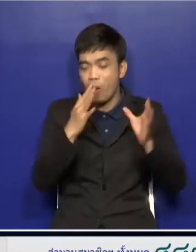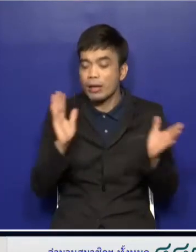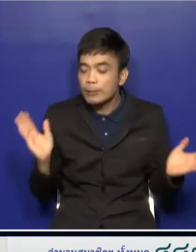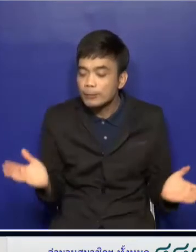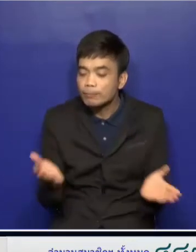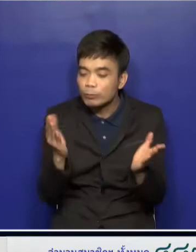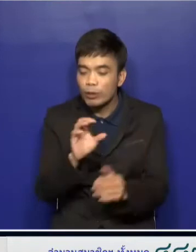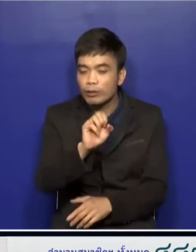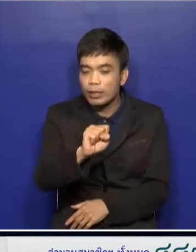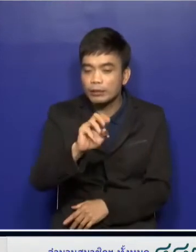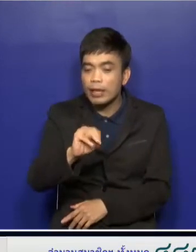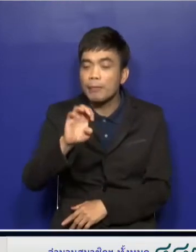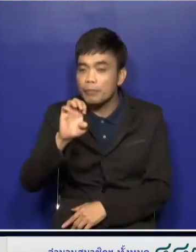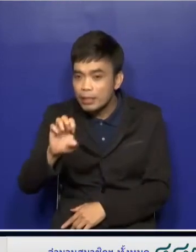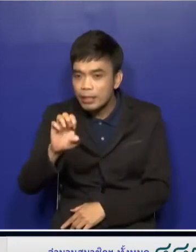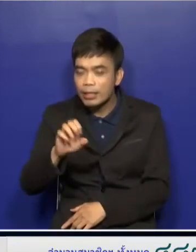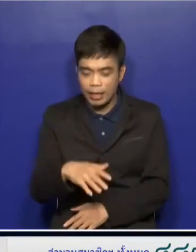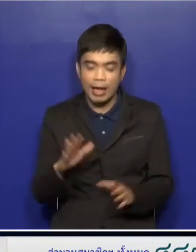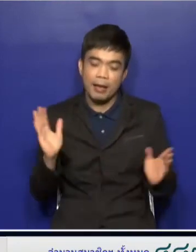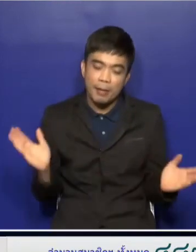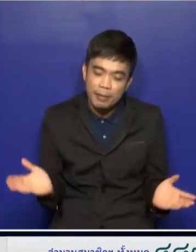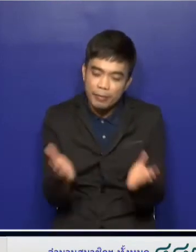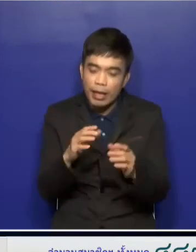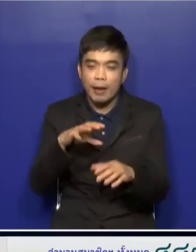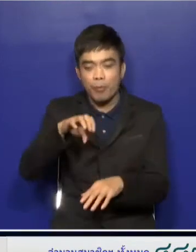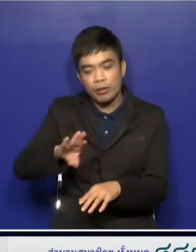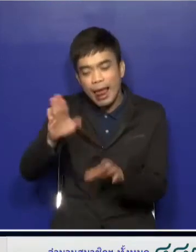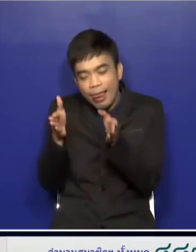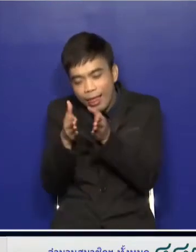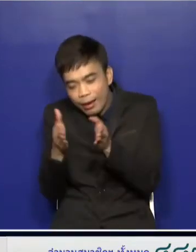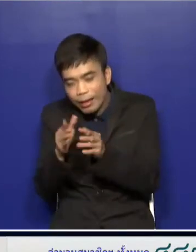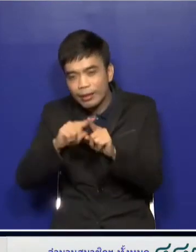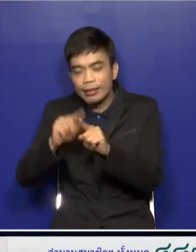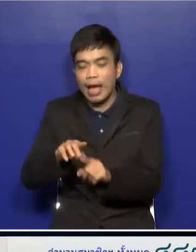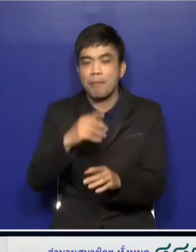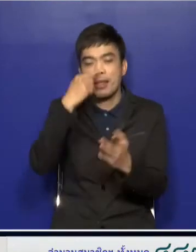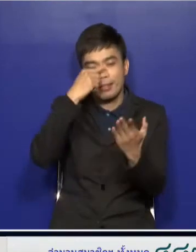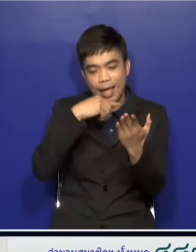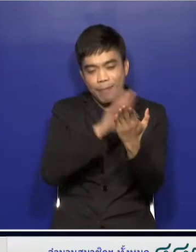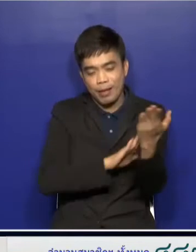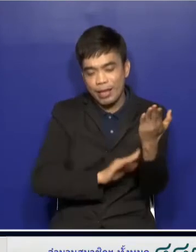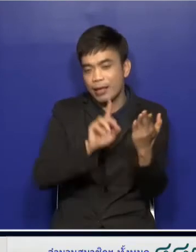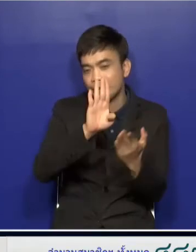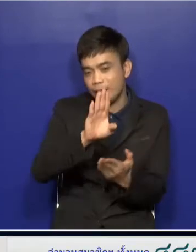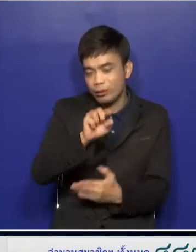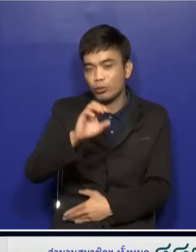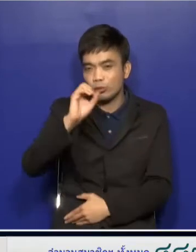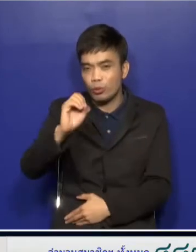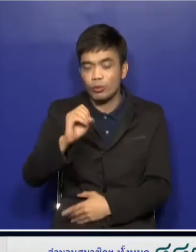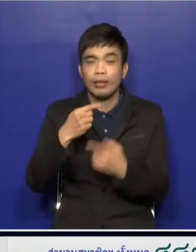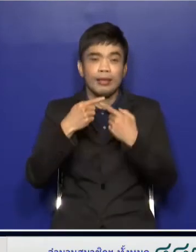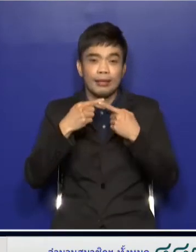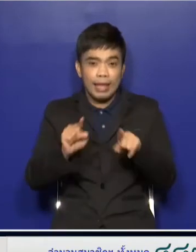ฐบาลดิจิตอลเราจะเป็นไทยแลนด์ 4.0 ครับแต่ที่ผ่านมาเนี่ย เราใช้ mindset เดิม